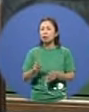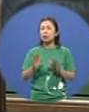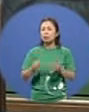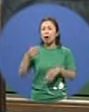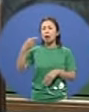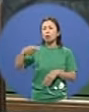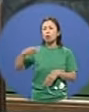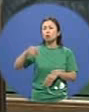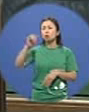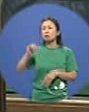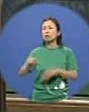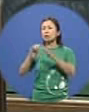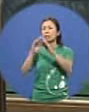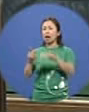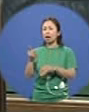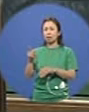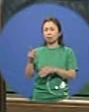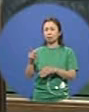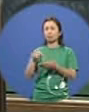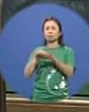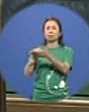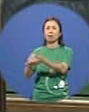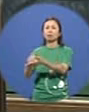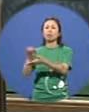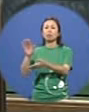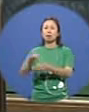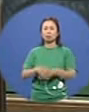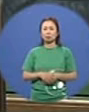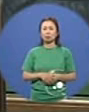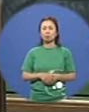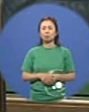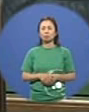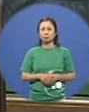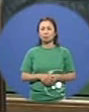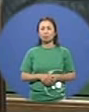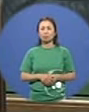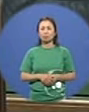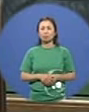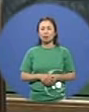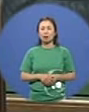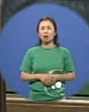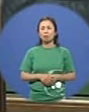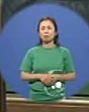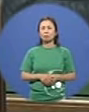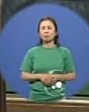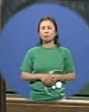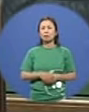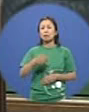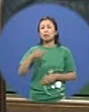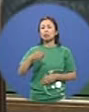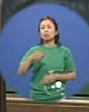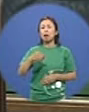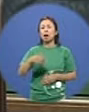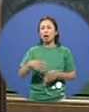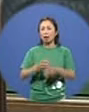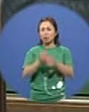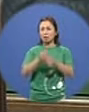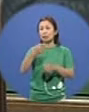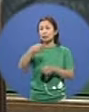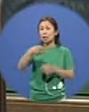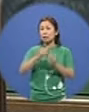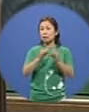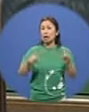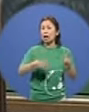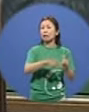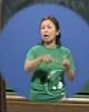ね運動にしてんですはいあのつまり教育の現場でね先生方にそれを是非やってもらおう